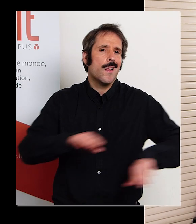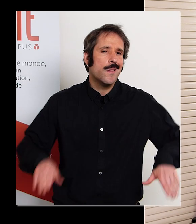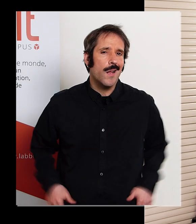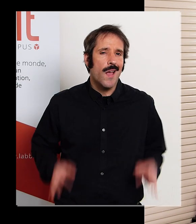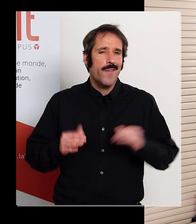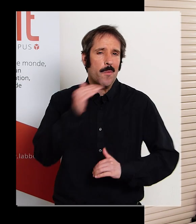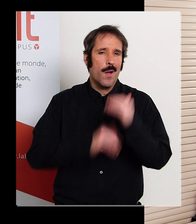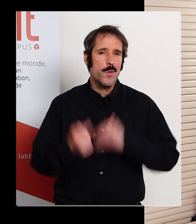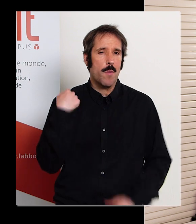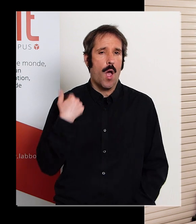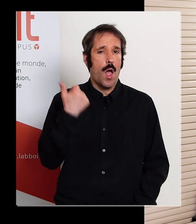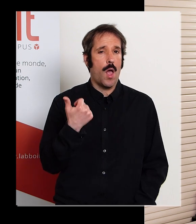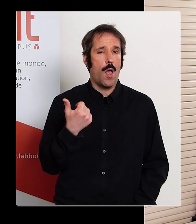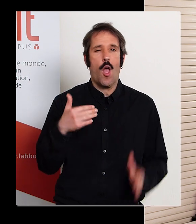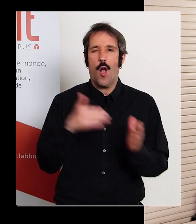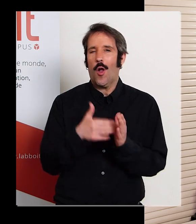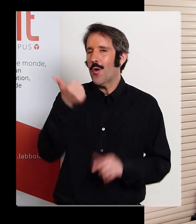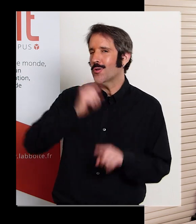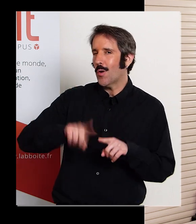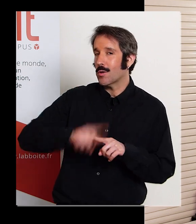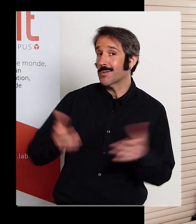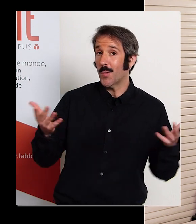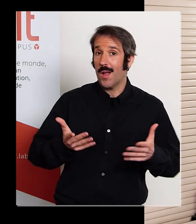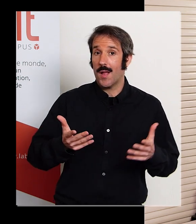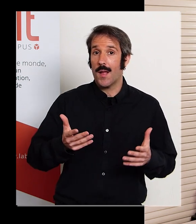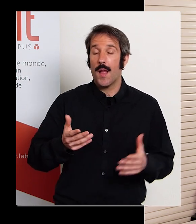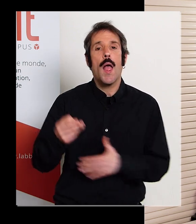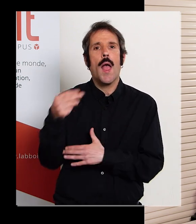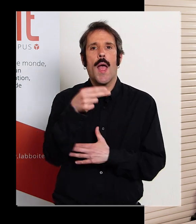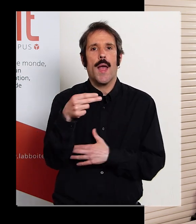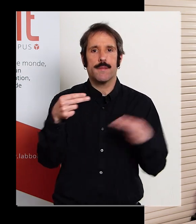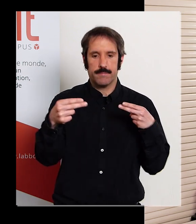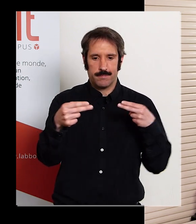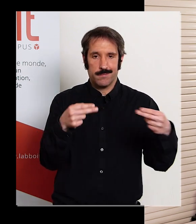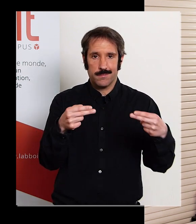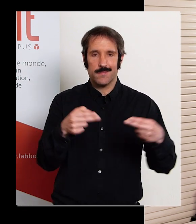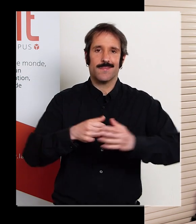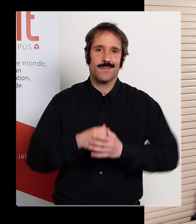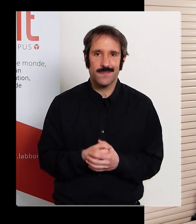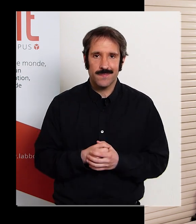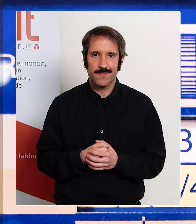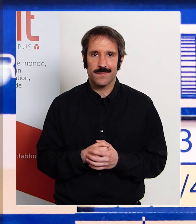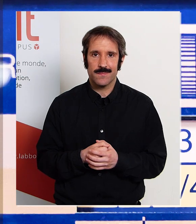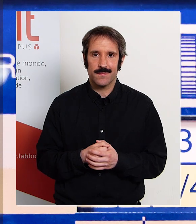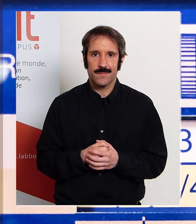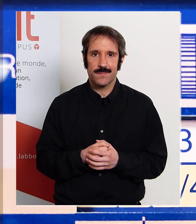Et pour finir avec le programme 1, il nous reste une dernière chose à faire qui est l'alignement des N.